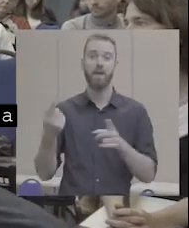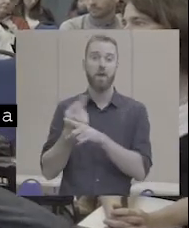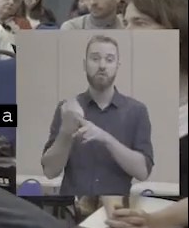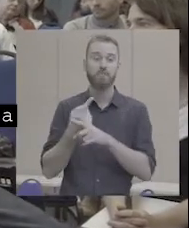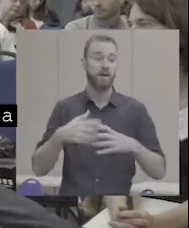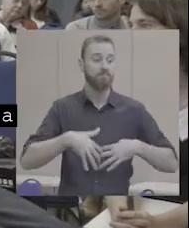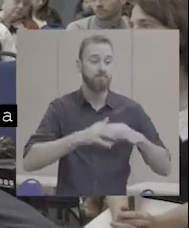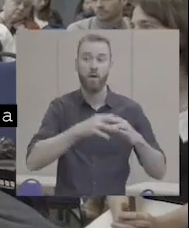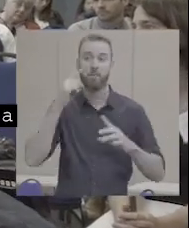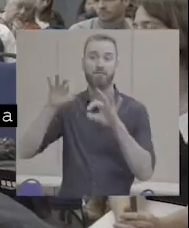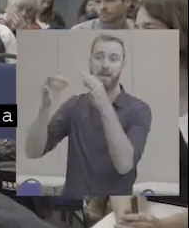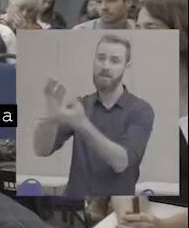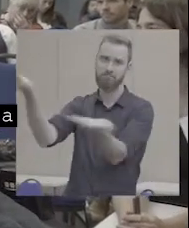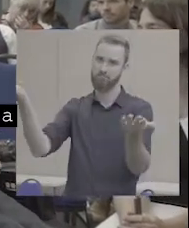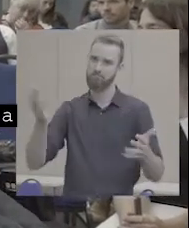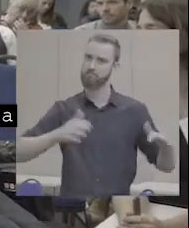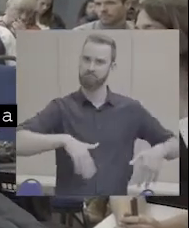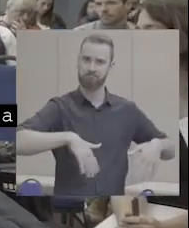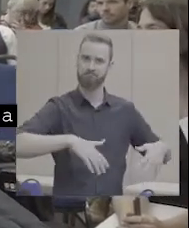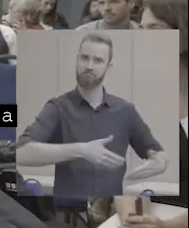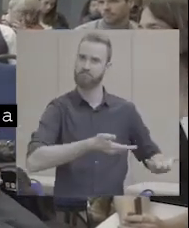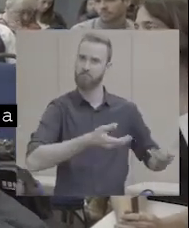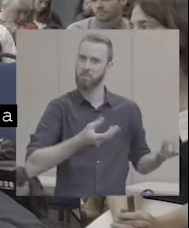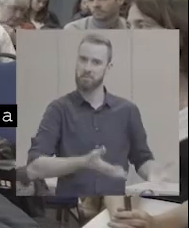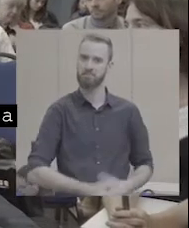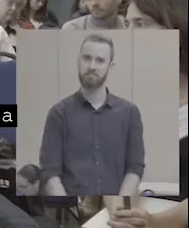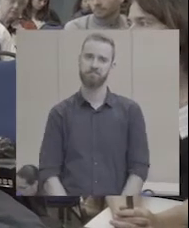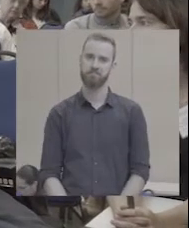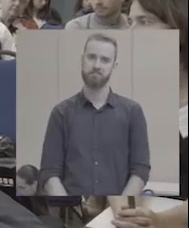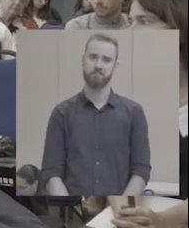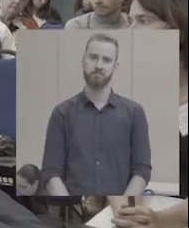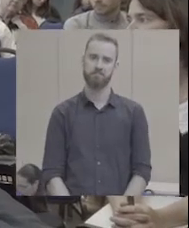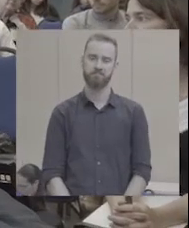pensé en fonction de ces familles-là. Ce qui revient à